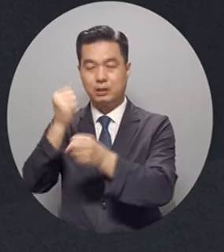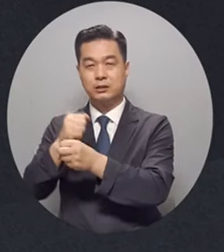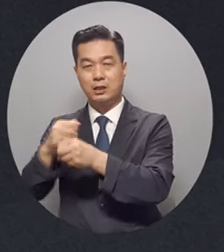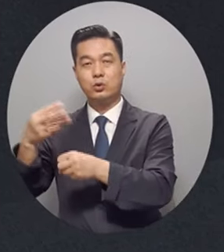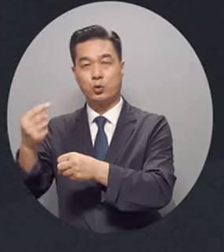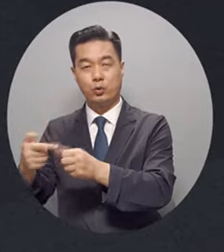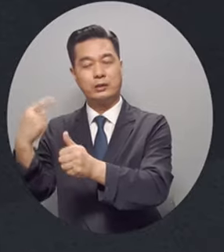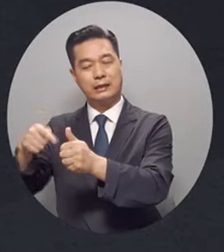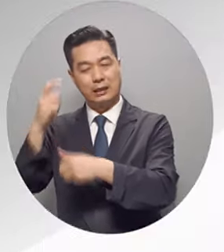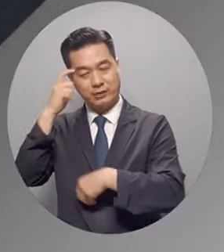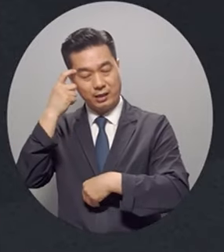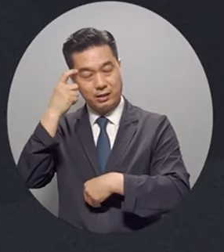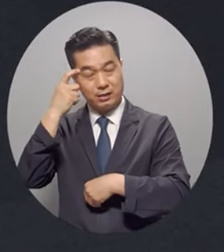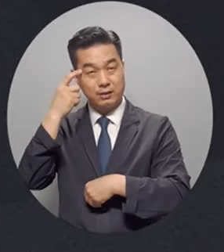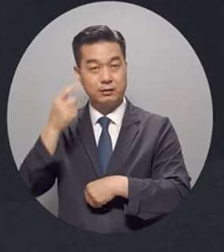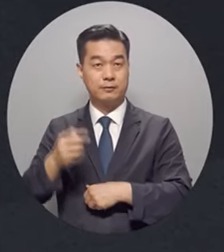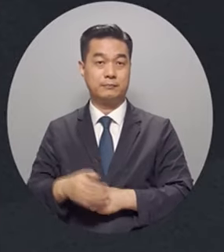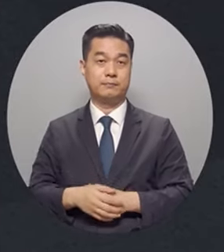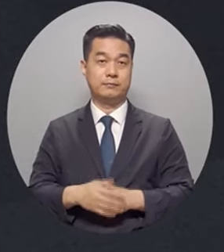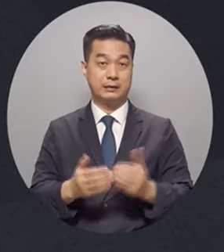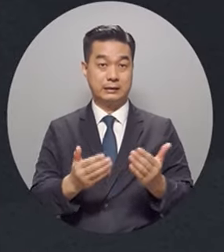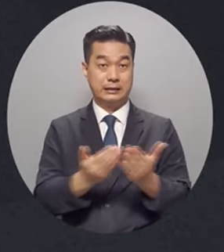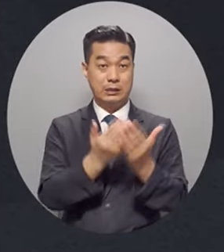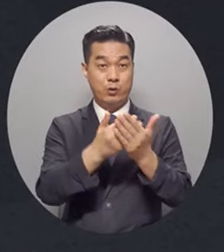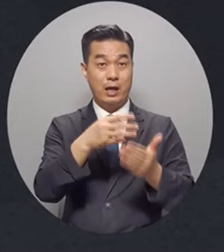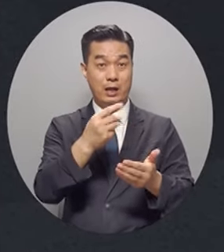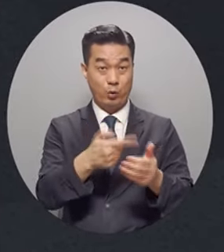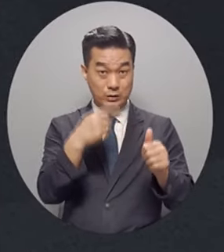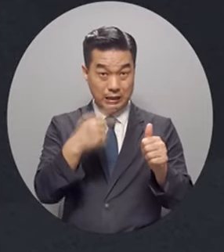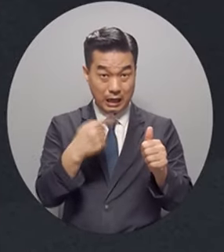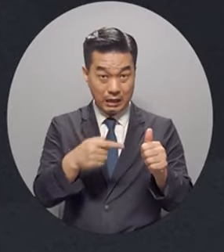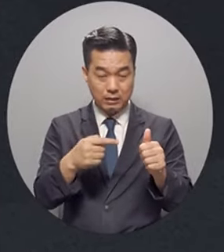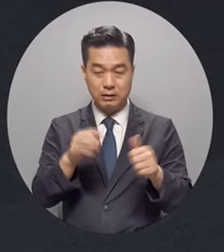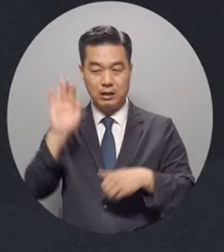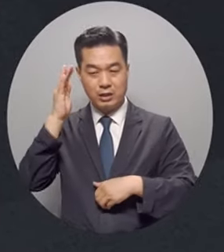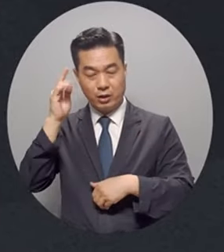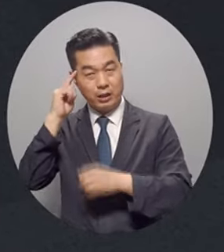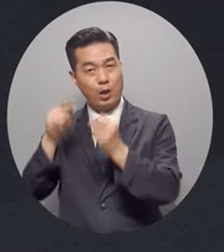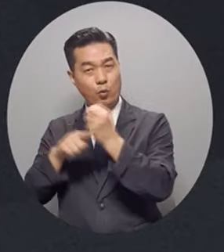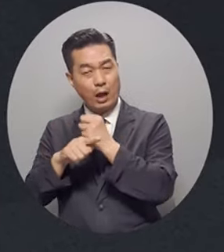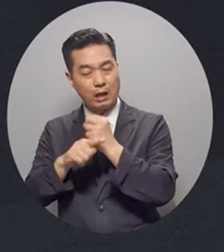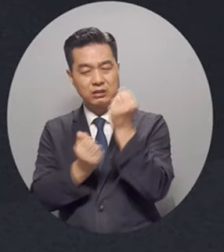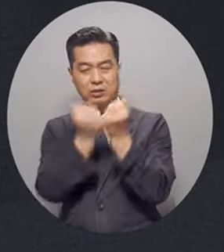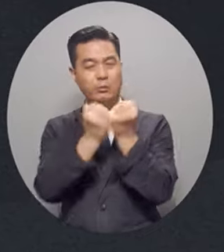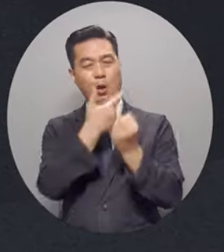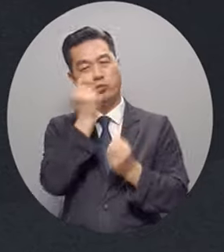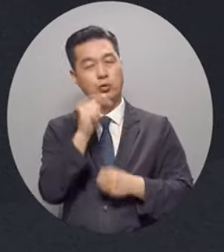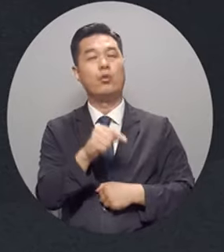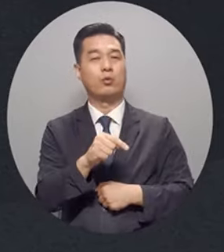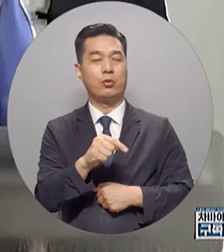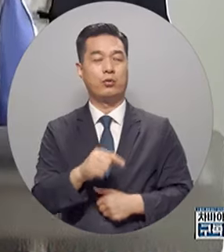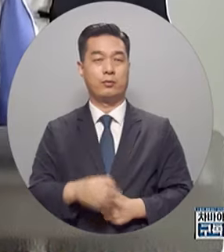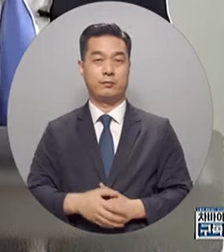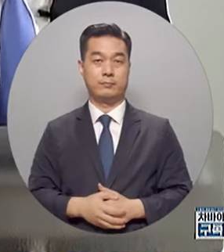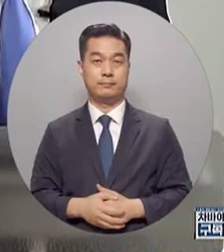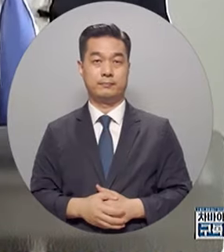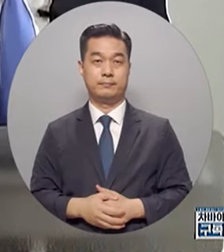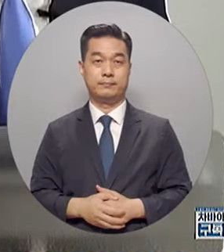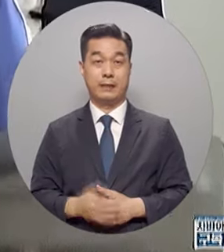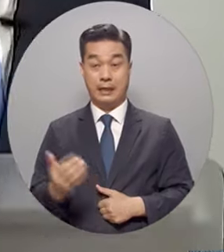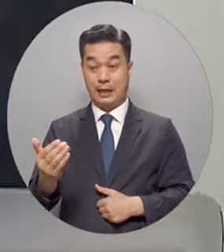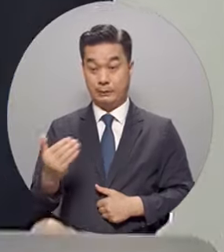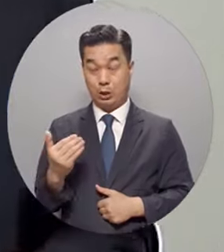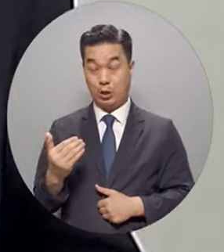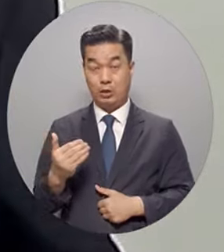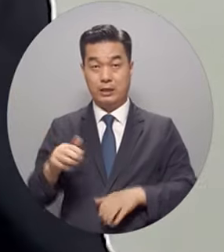한다고 생각한다며 진화론에 대해선 현대과학 분설 덧붙 앞서